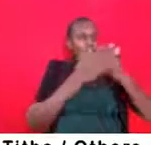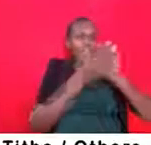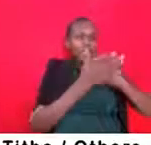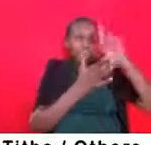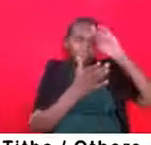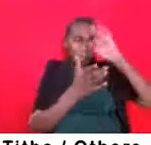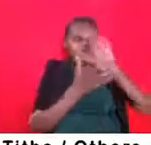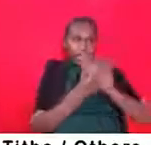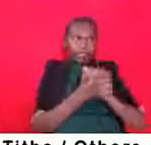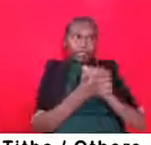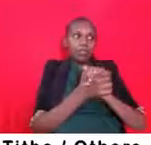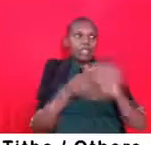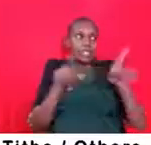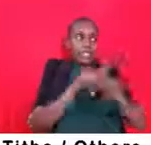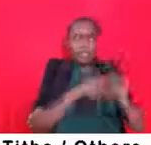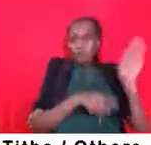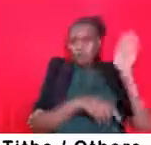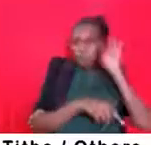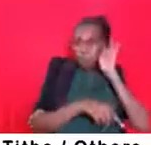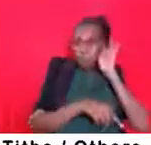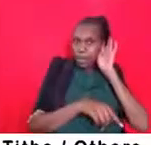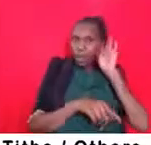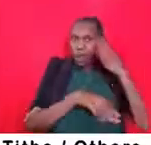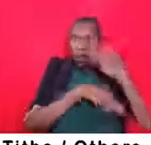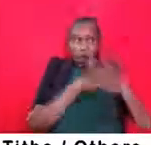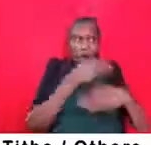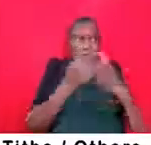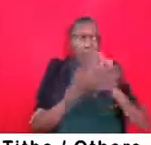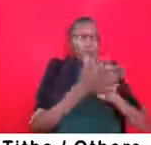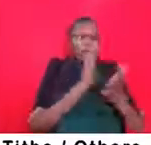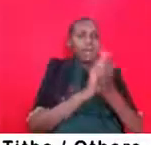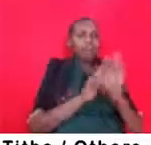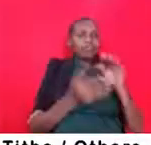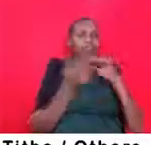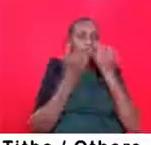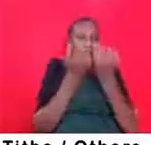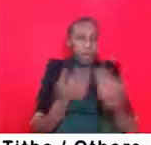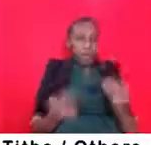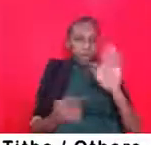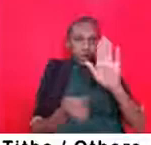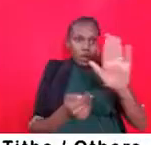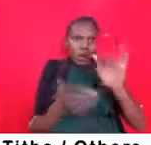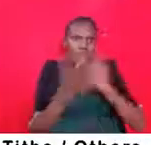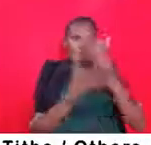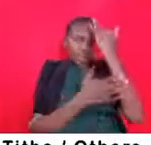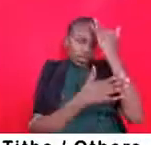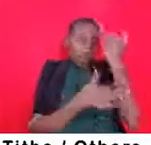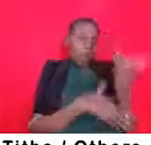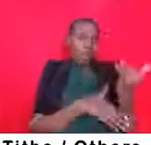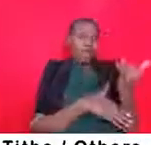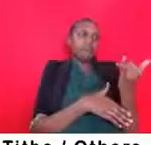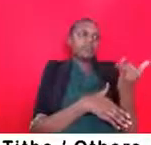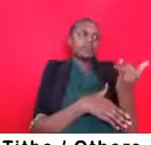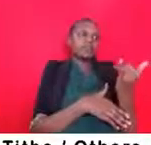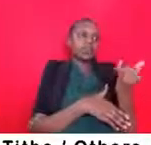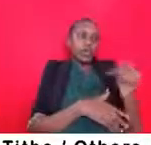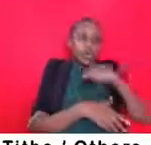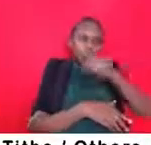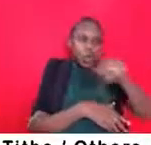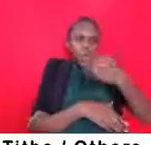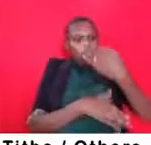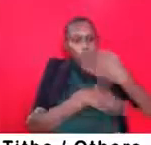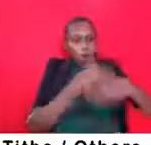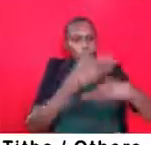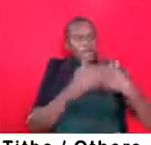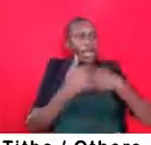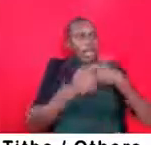wataniamini mimi na wanitii watakuwa ni wana wako. Diposa sisi huwa